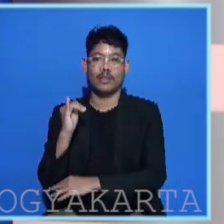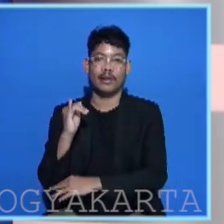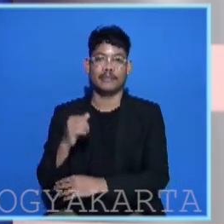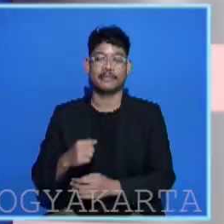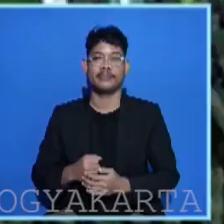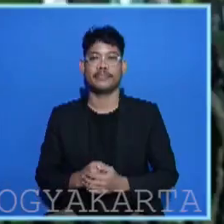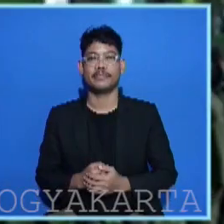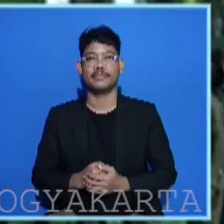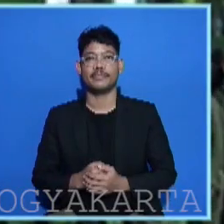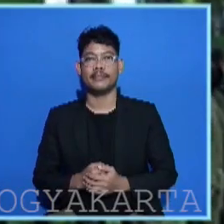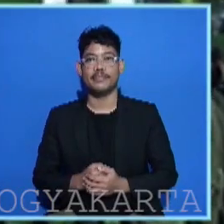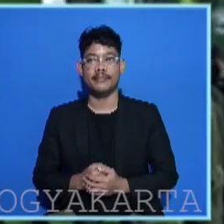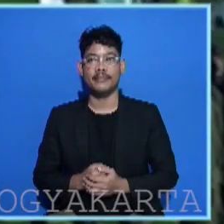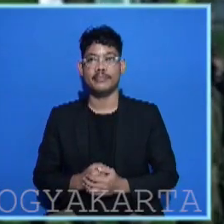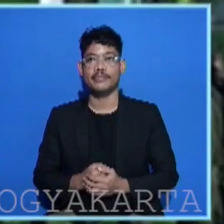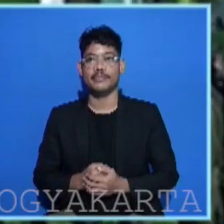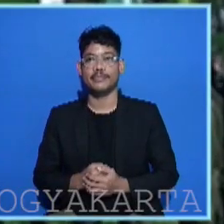Yogyakarta.